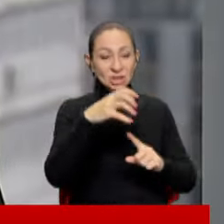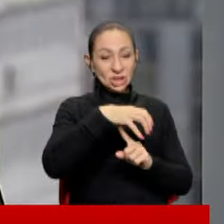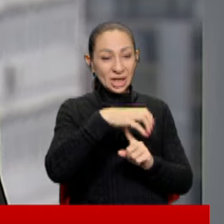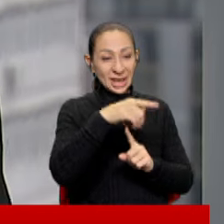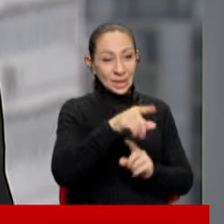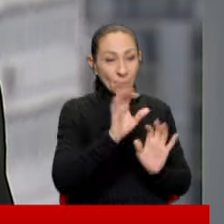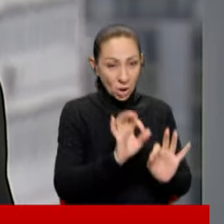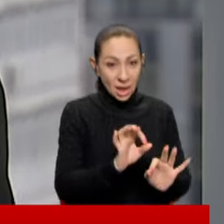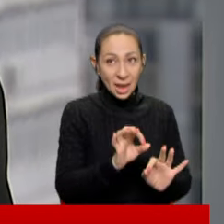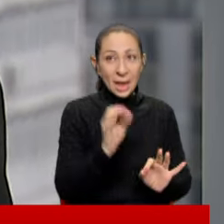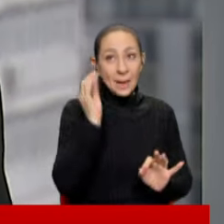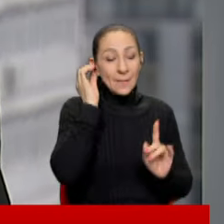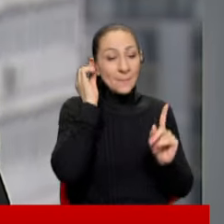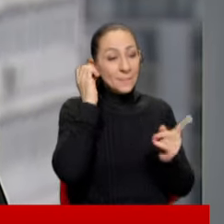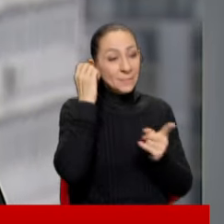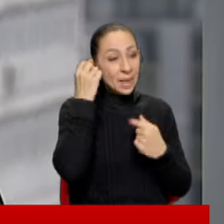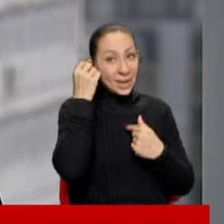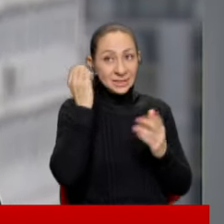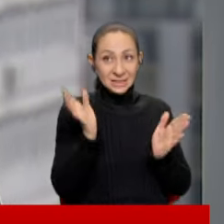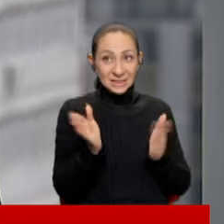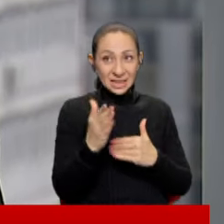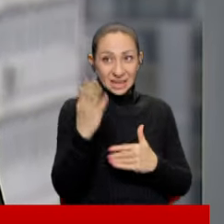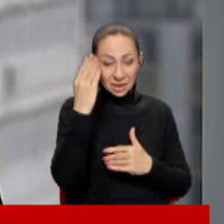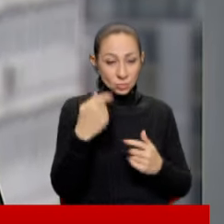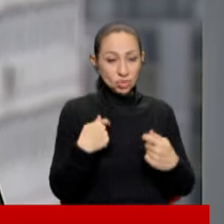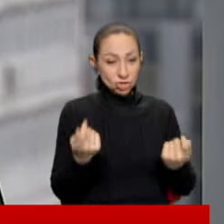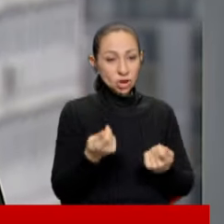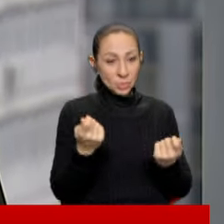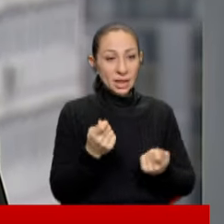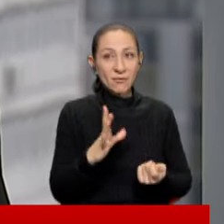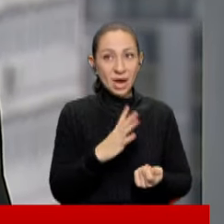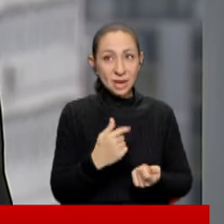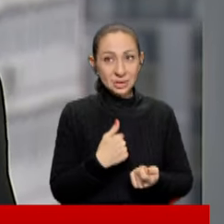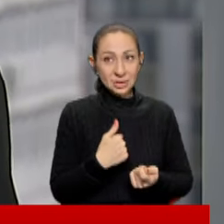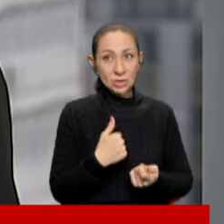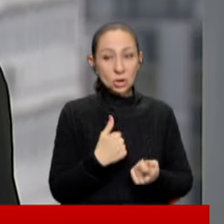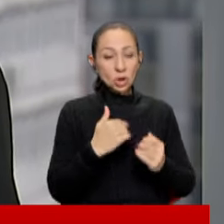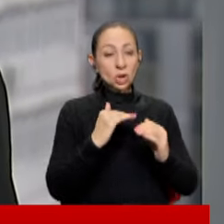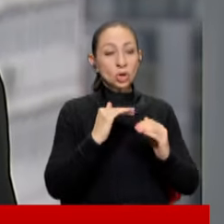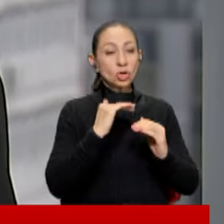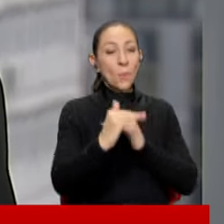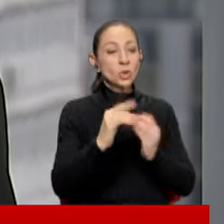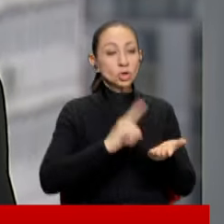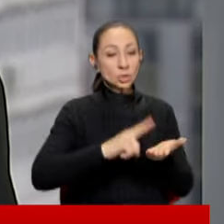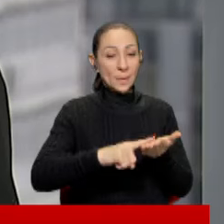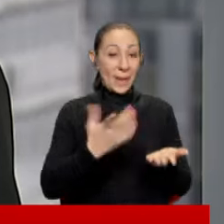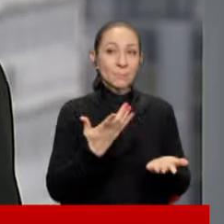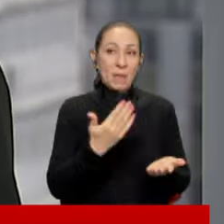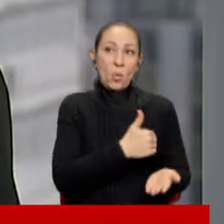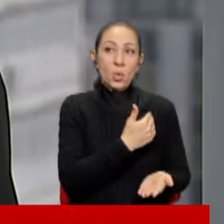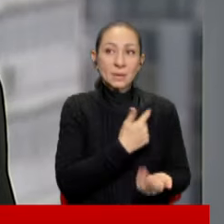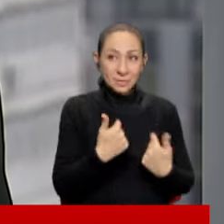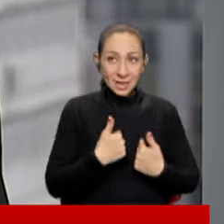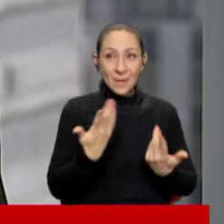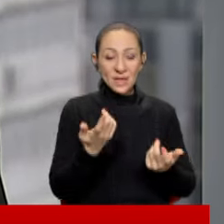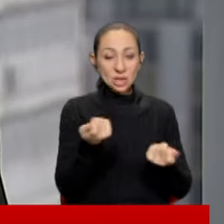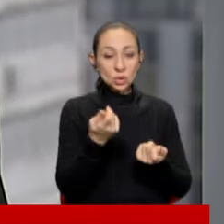Çankaya'da da böyle. Bir de ben sendika anlamında da çalışmalarım vardı. Toplu sözleşme hem hukukçu olarak hem de iş